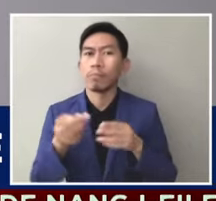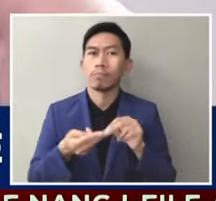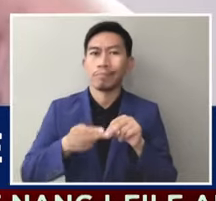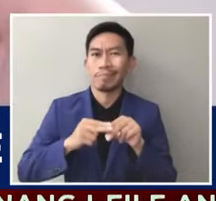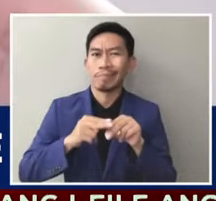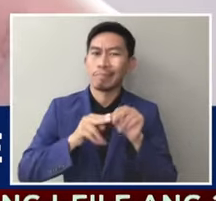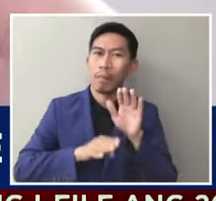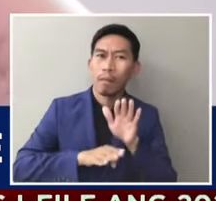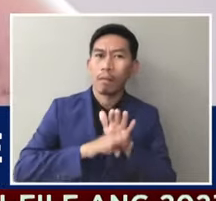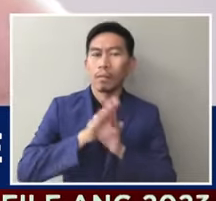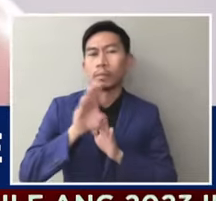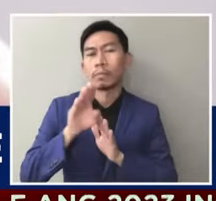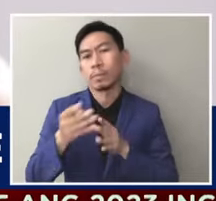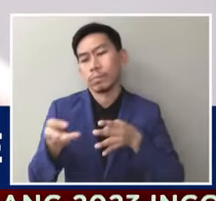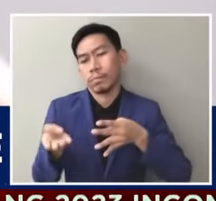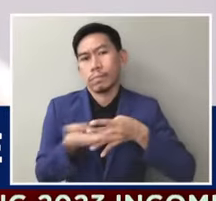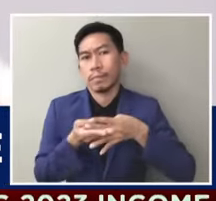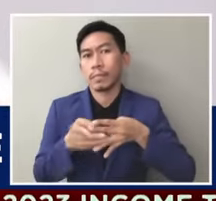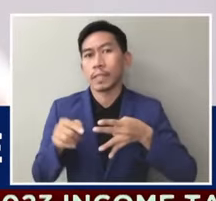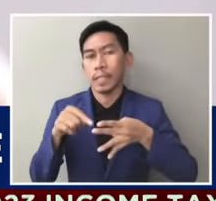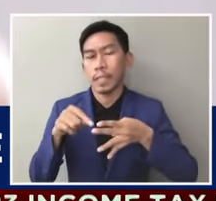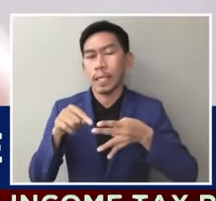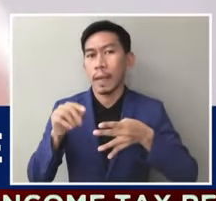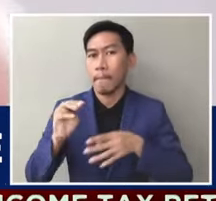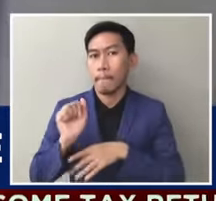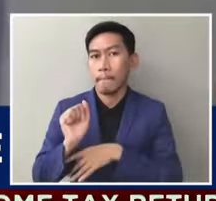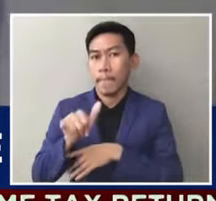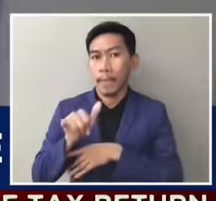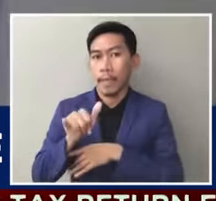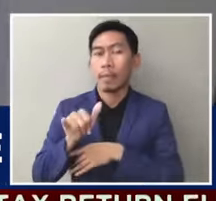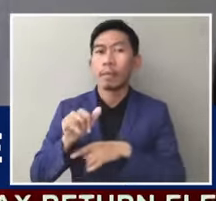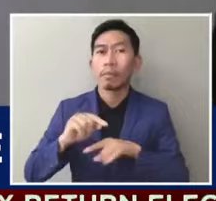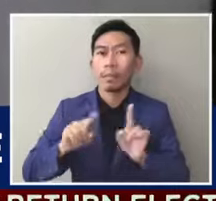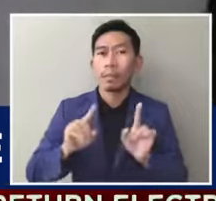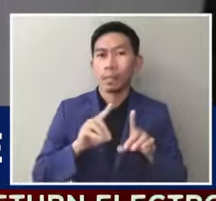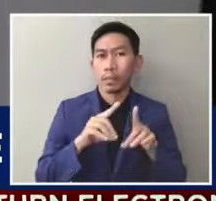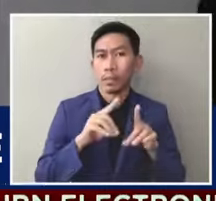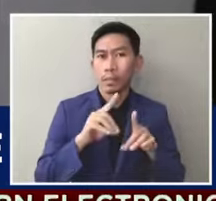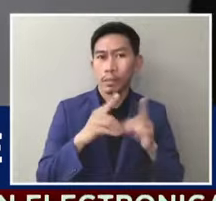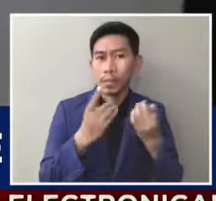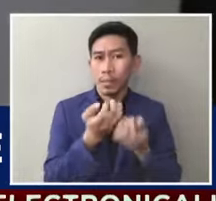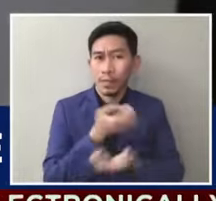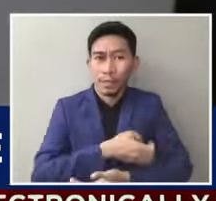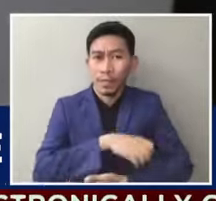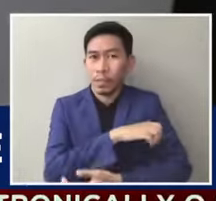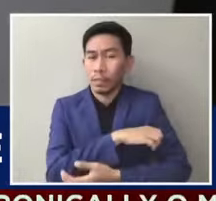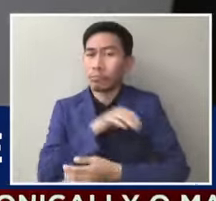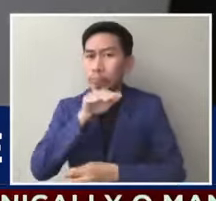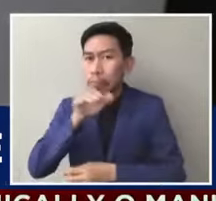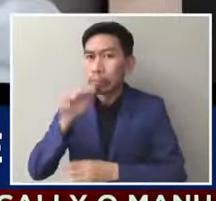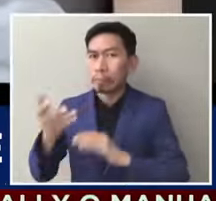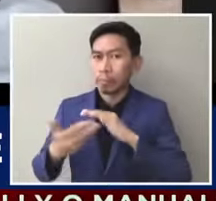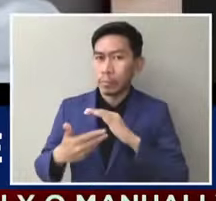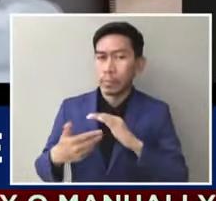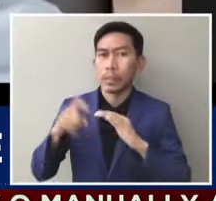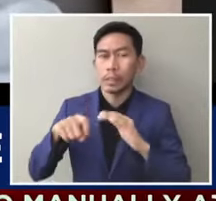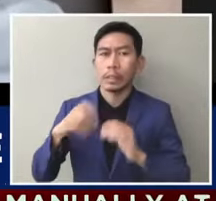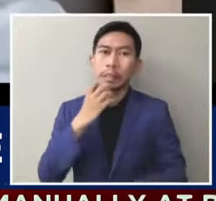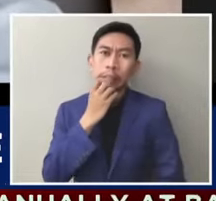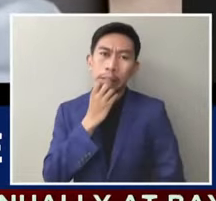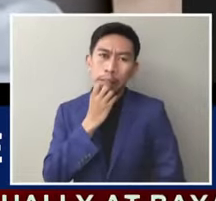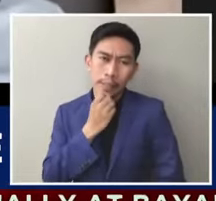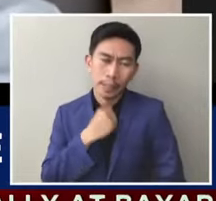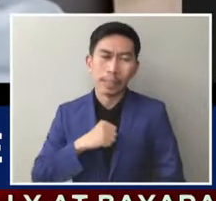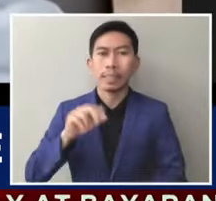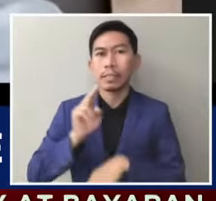ng Mayo. Ang pakiusap lang ng DOE sa mga consumer maging masinop sa paggamit ng kuryente. Meron tayong